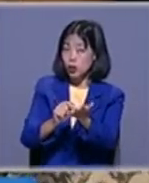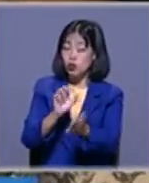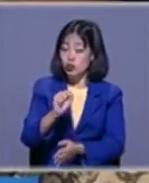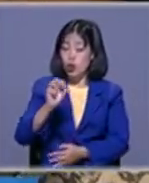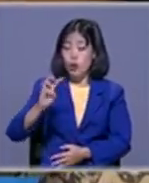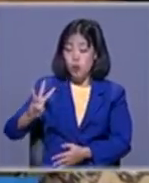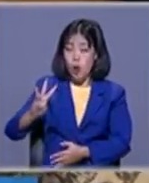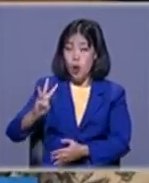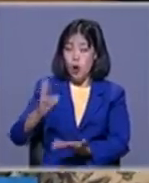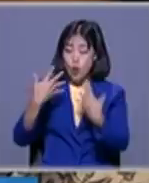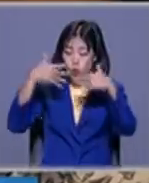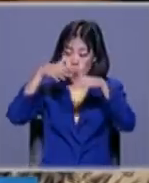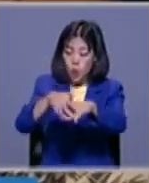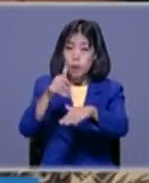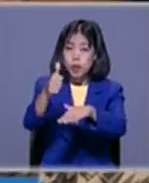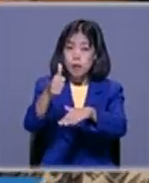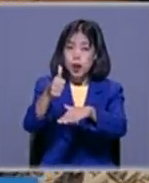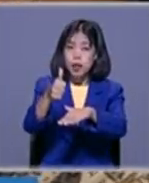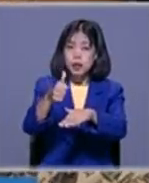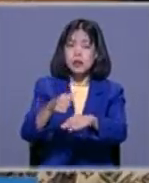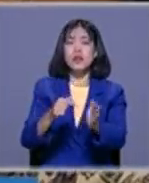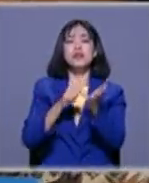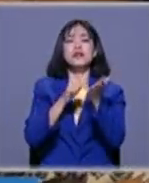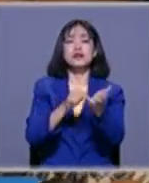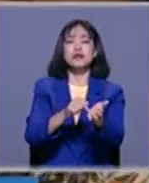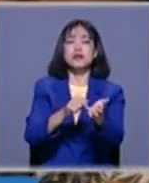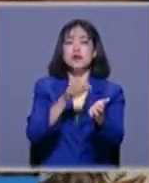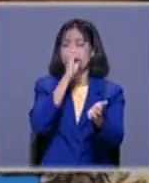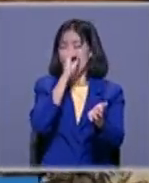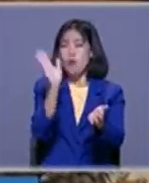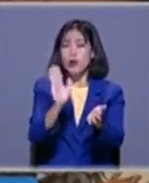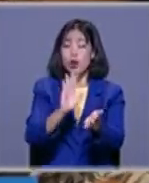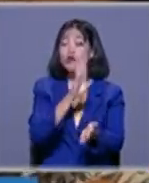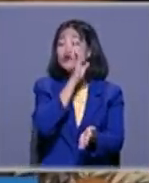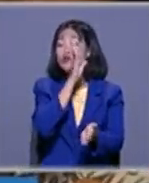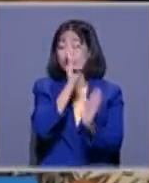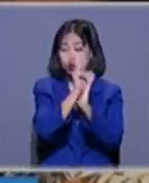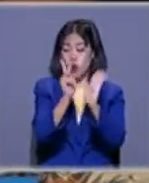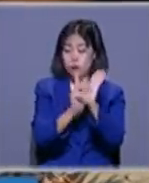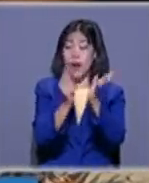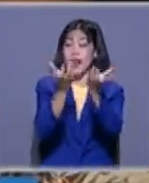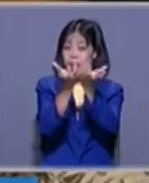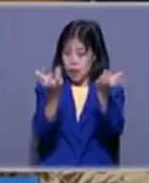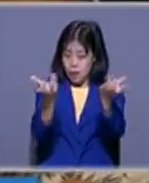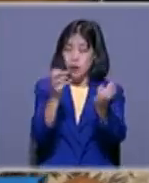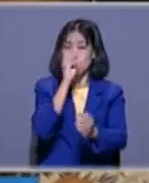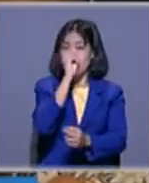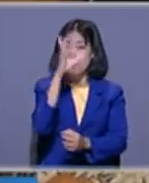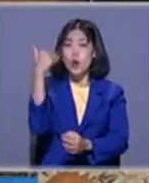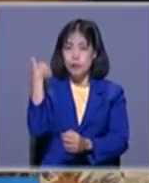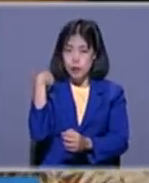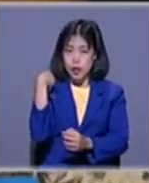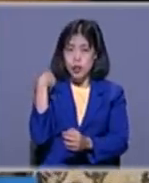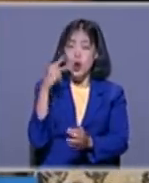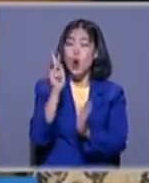เข้ามาร่วมโหวตได้นี่มันไม่มีทางเป็นไปได ้มันไม่ต้องไปเสนออะไรหรอกเพราะว่าเมื่อรัฐธรรมนูญบอกว่ากฎหมายใดที่รัฐบาลบอกว่าเป็นกฎหมาย